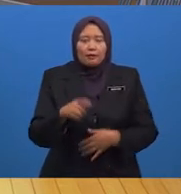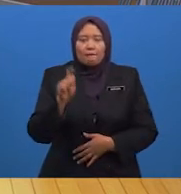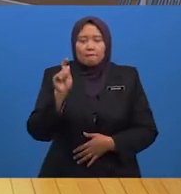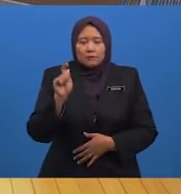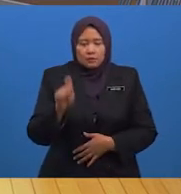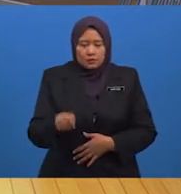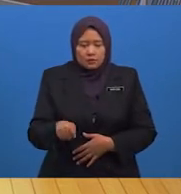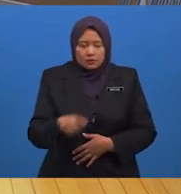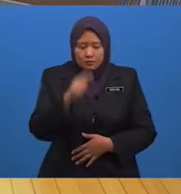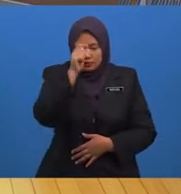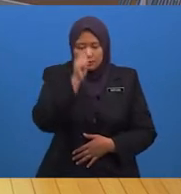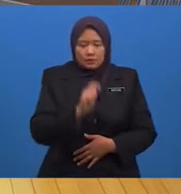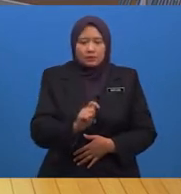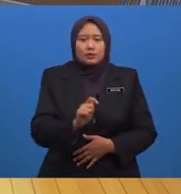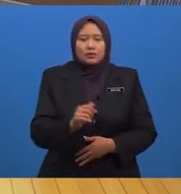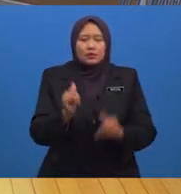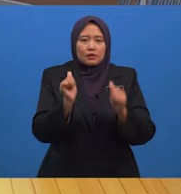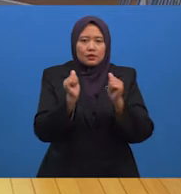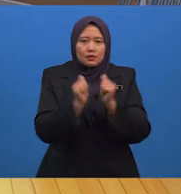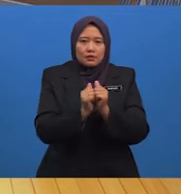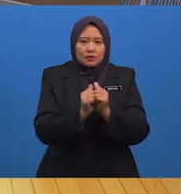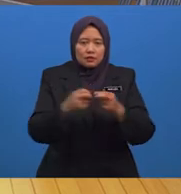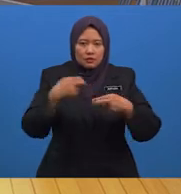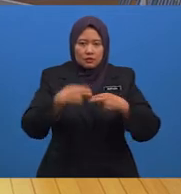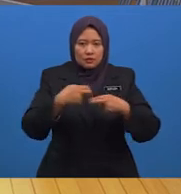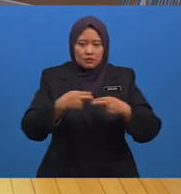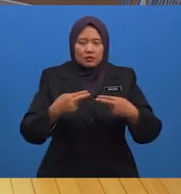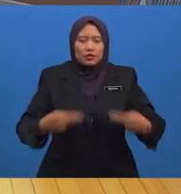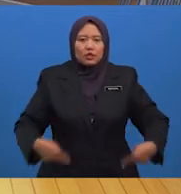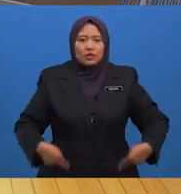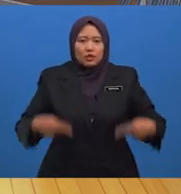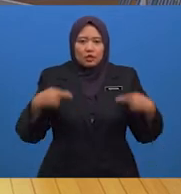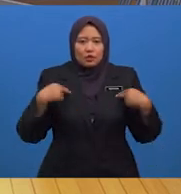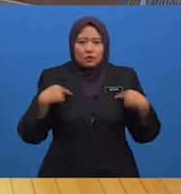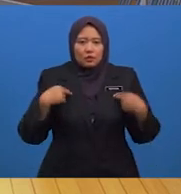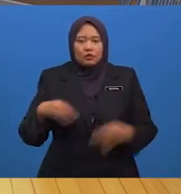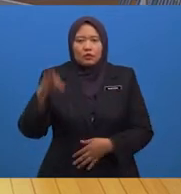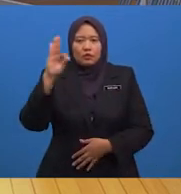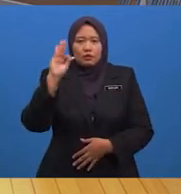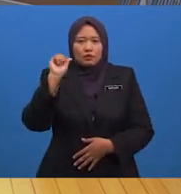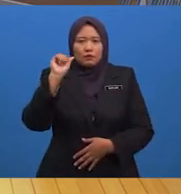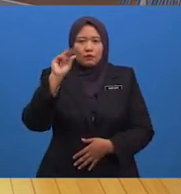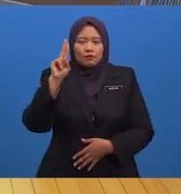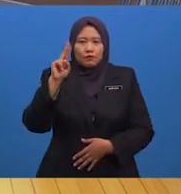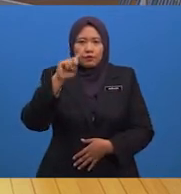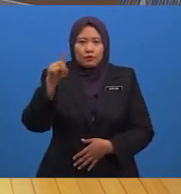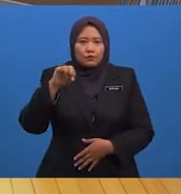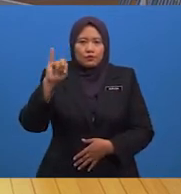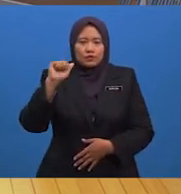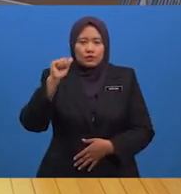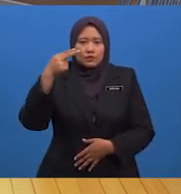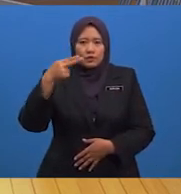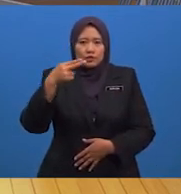bersimpati atas kesempitan hidup Fauziah dan anak-anaknya akibat